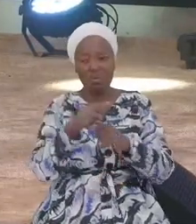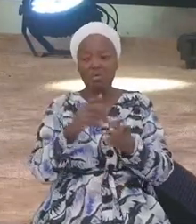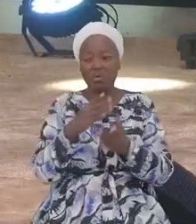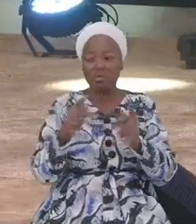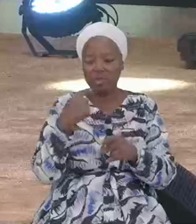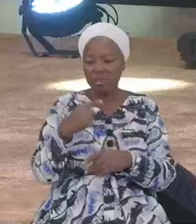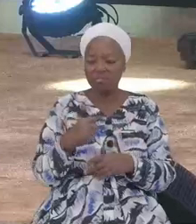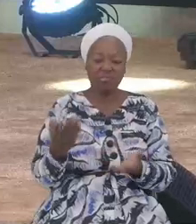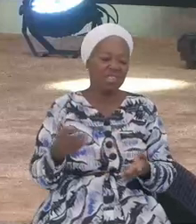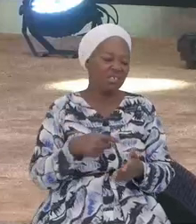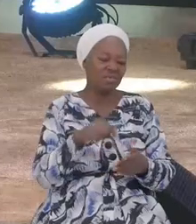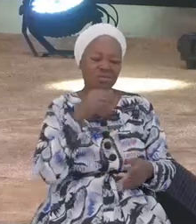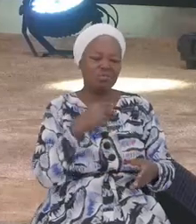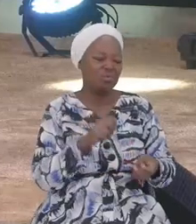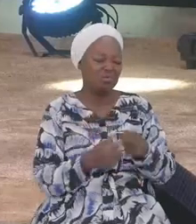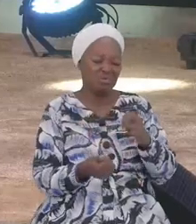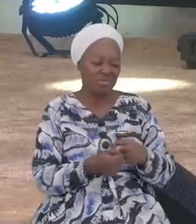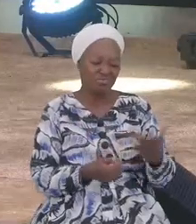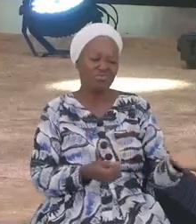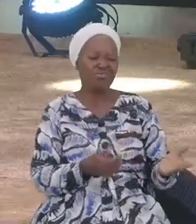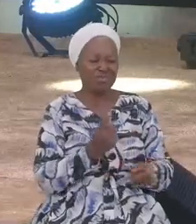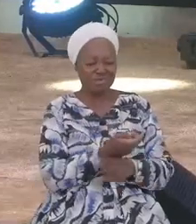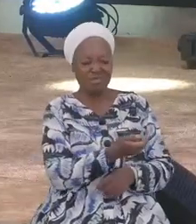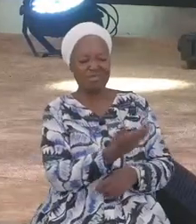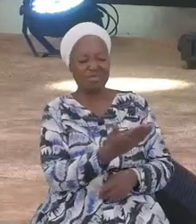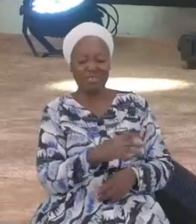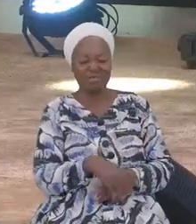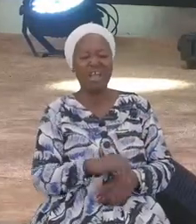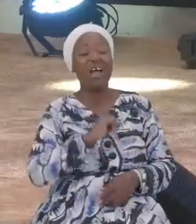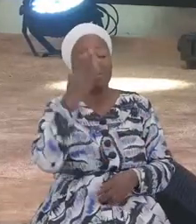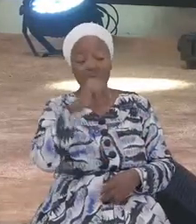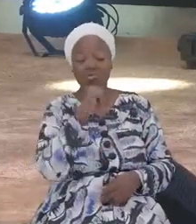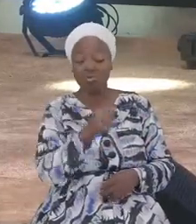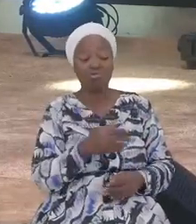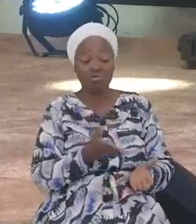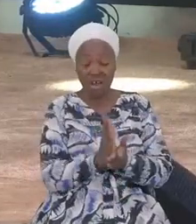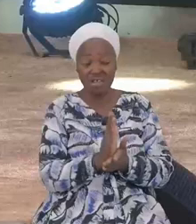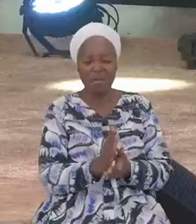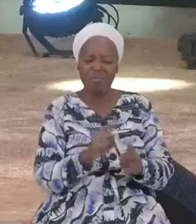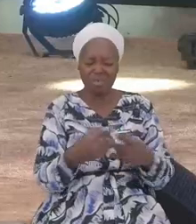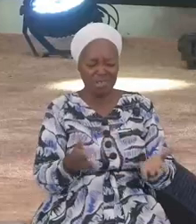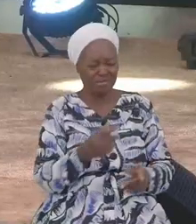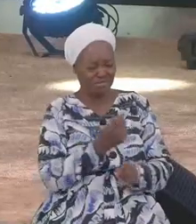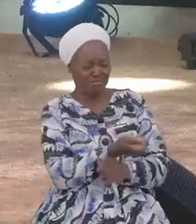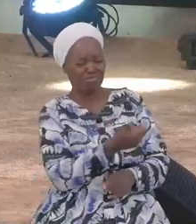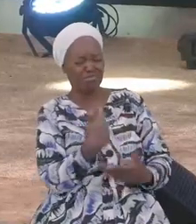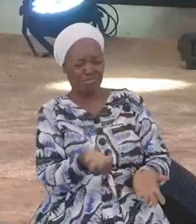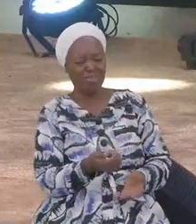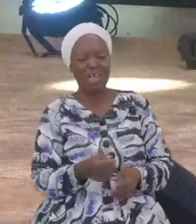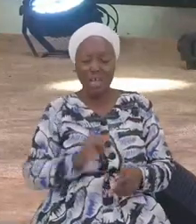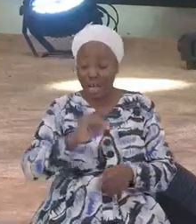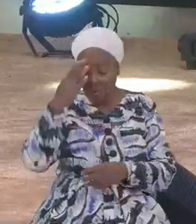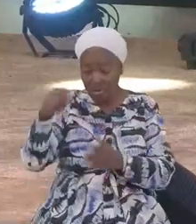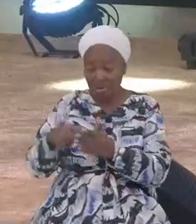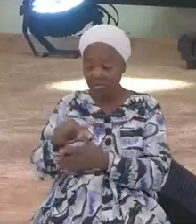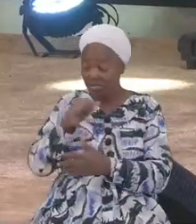sais que ce n'est pas juste, mais cela, c'est petit. Je sais que cela n'est pas juste, mais c'est petit. Je sais que ceci n'est pas juste, mais c'est petit. Mais